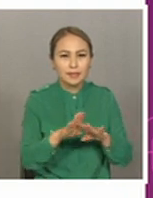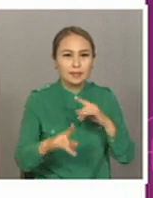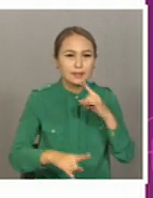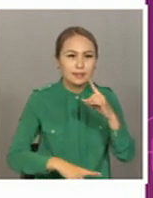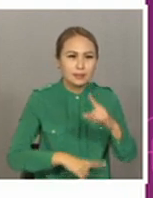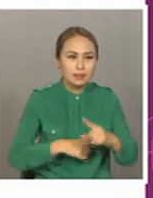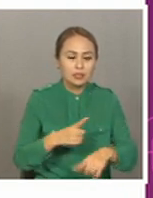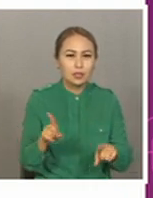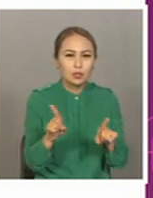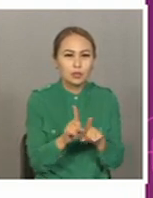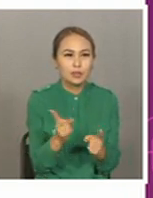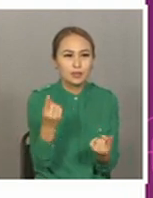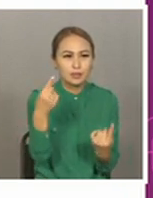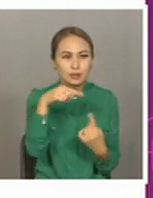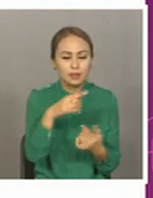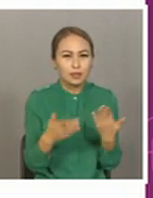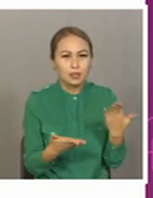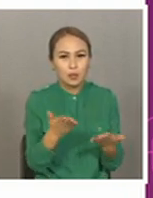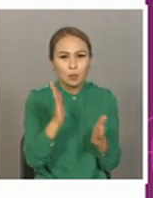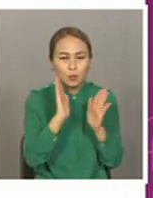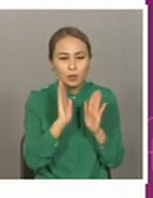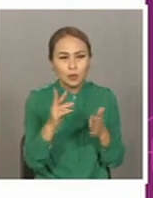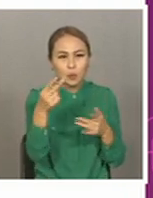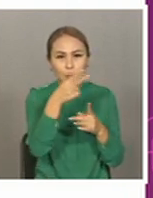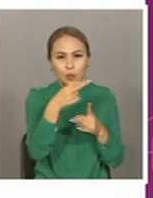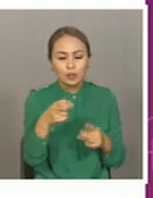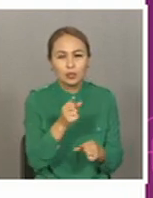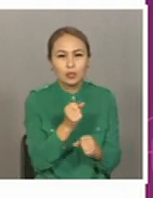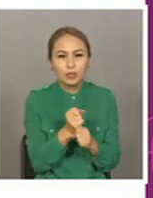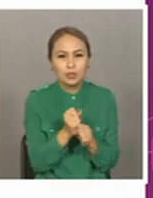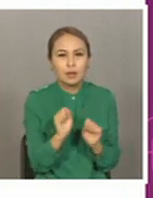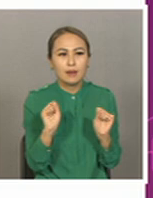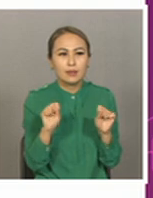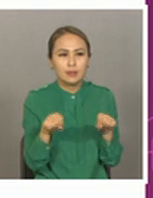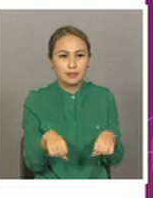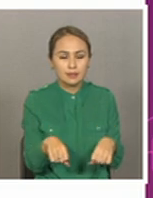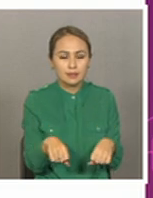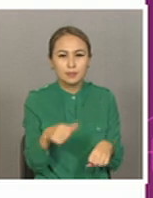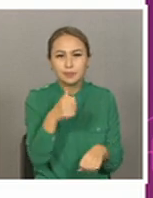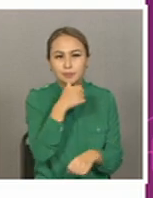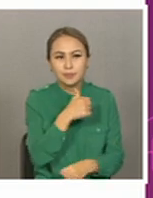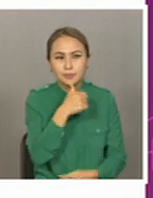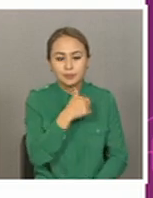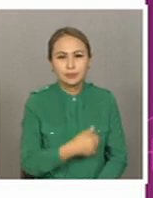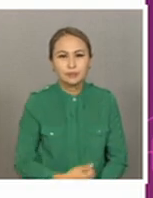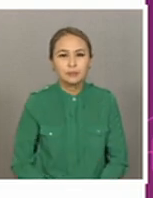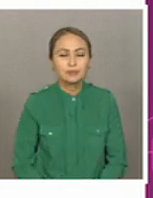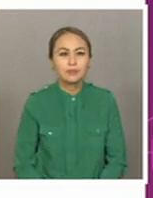пішіндерді сәйкестендірсеңдер, өлең құрастыра аласыңдар. Қане, құрастырып көріңдер.